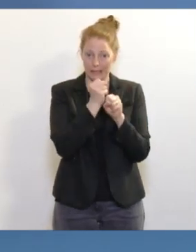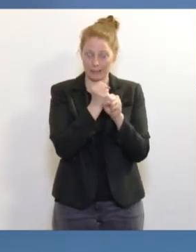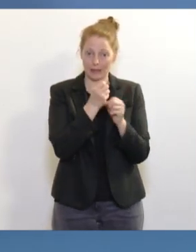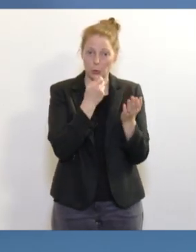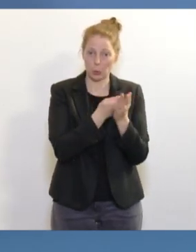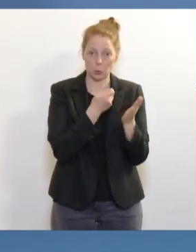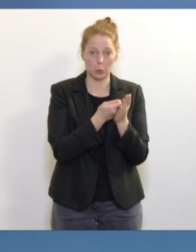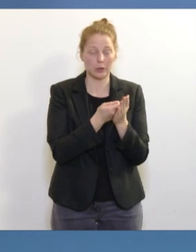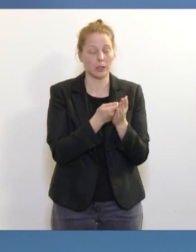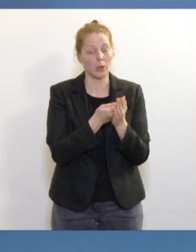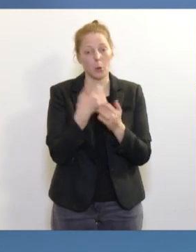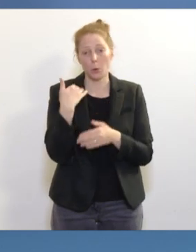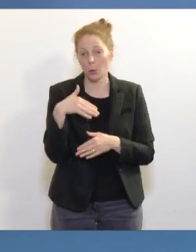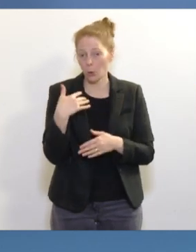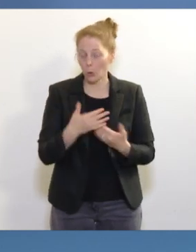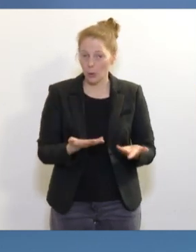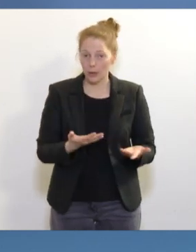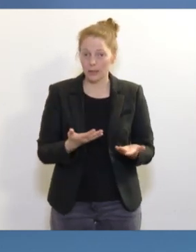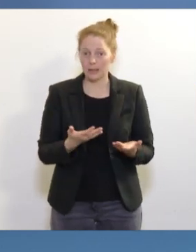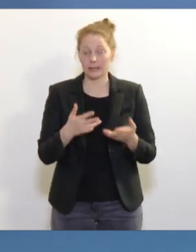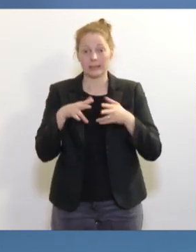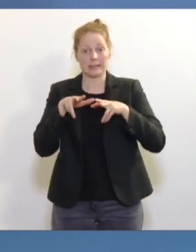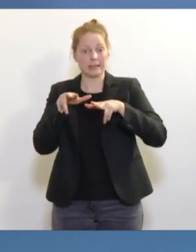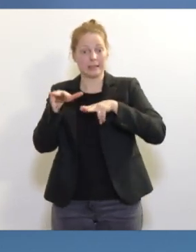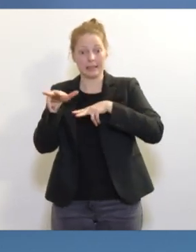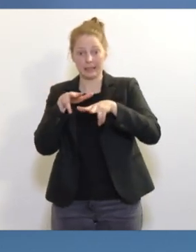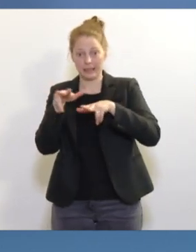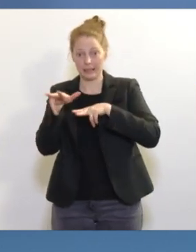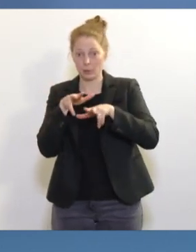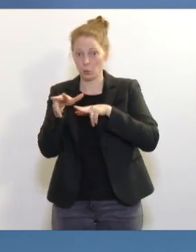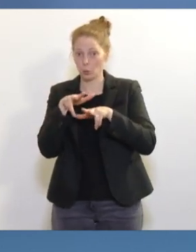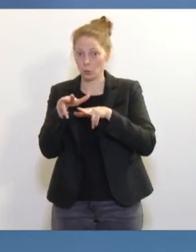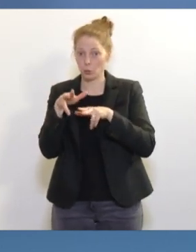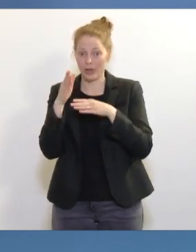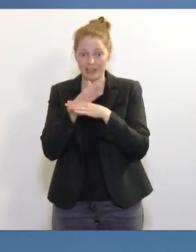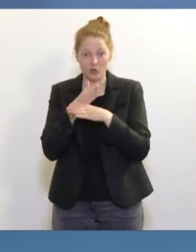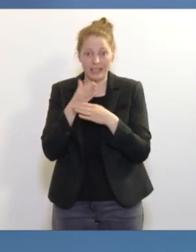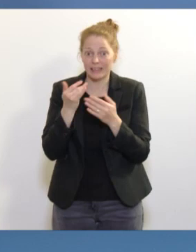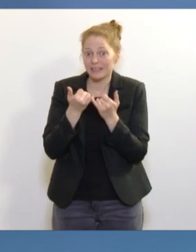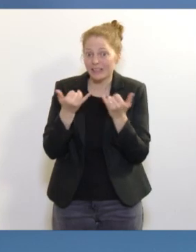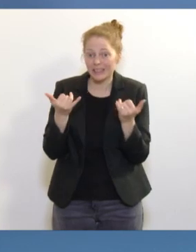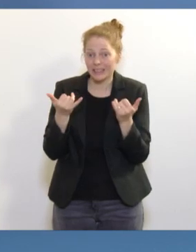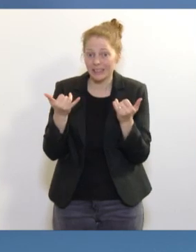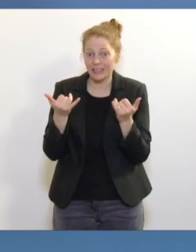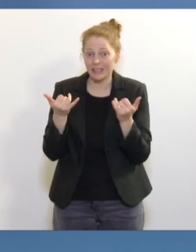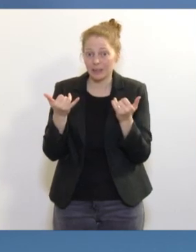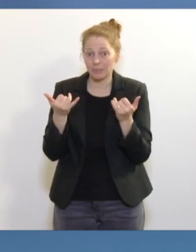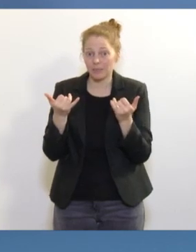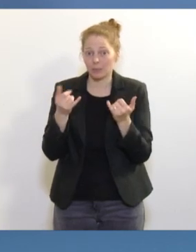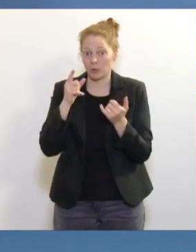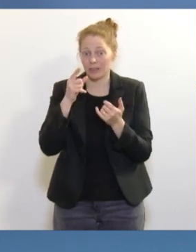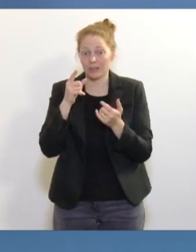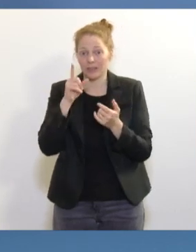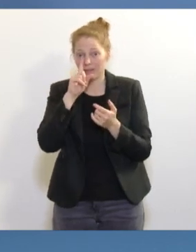sind enorm. Wie weit als die Regierung bereit zu gehen, wissend, dass was es mehr teuer